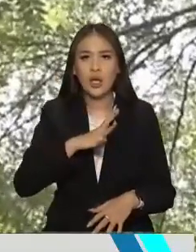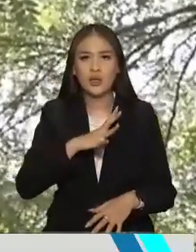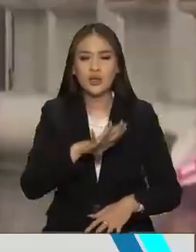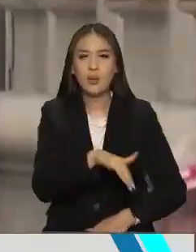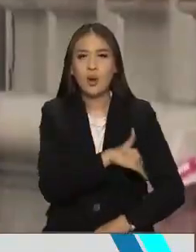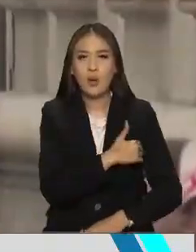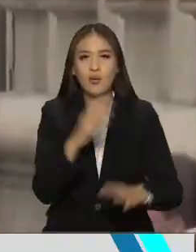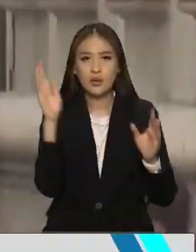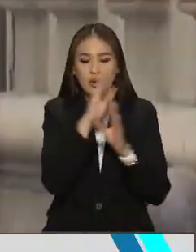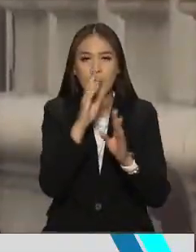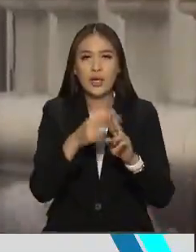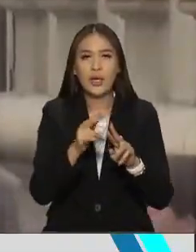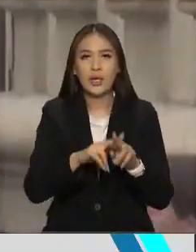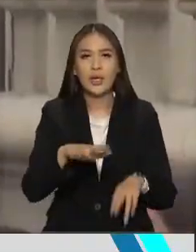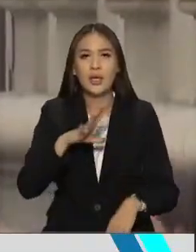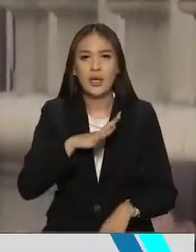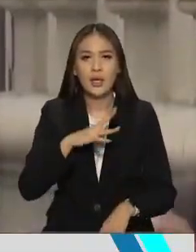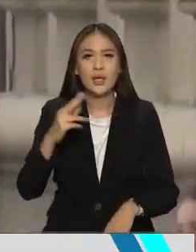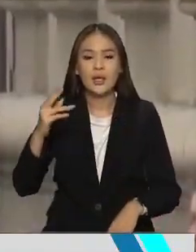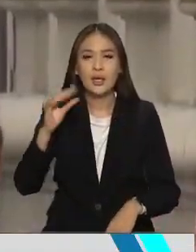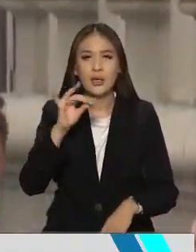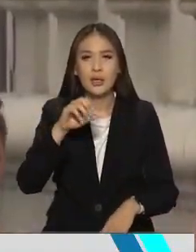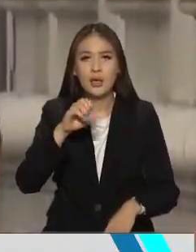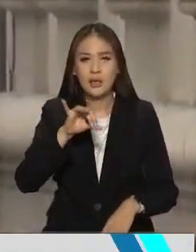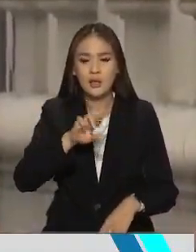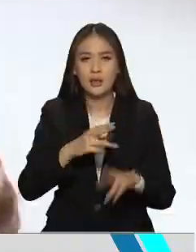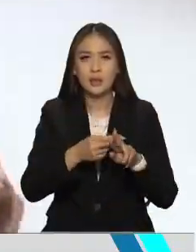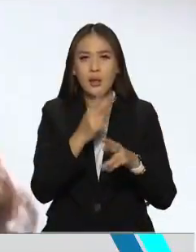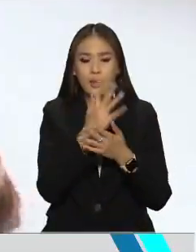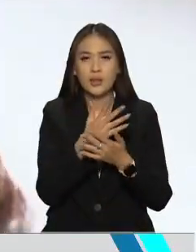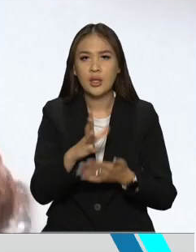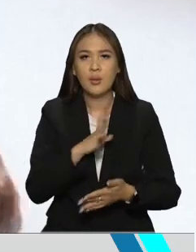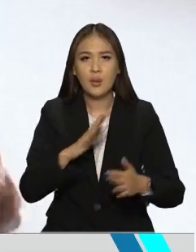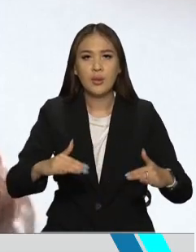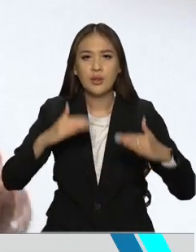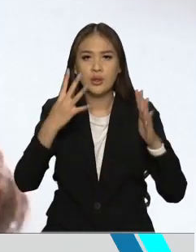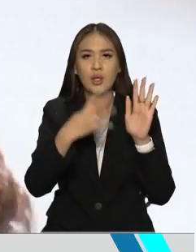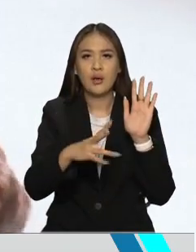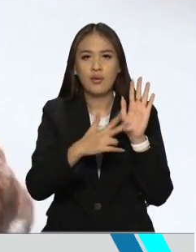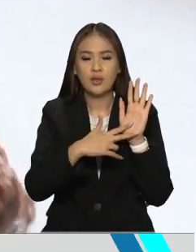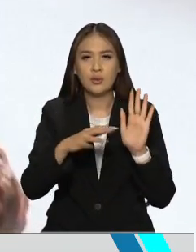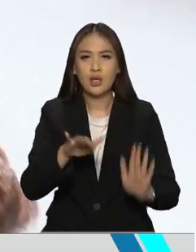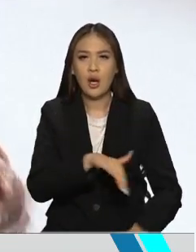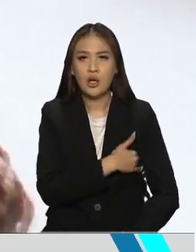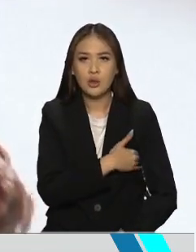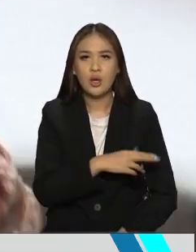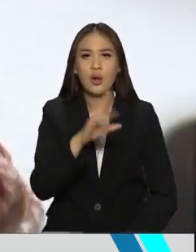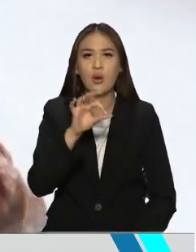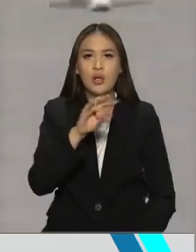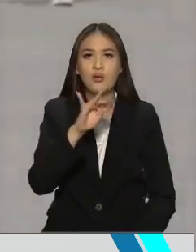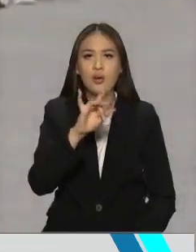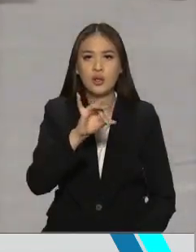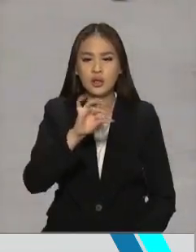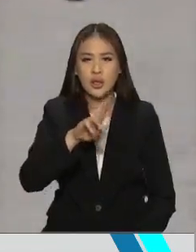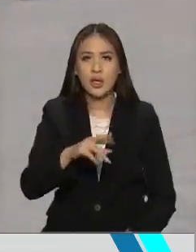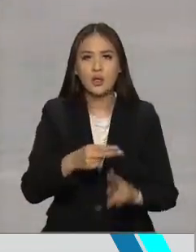воздуха на итальянских островах Сицилия Сардиния столбики термометров поднялись до 48 градусов в штате Калифорния и вовсе